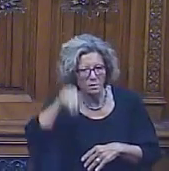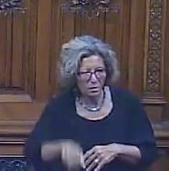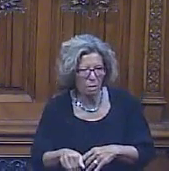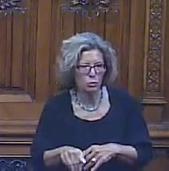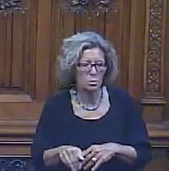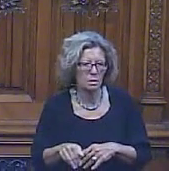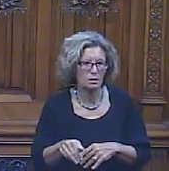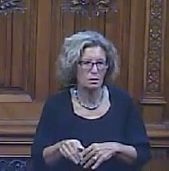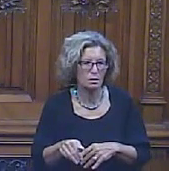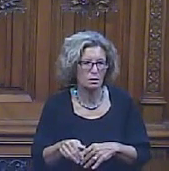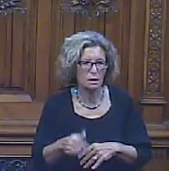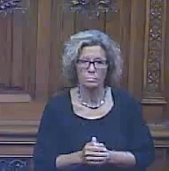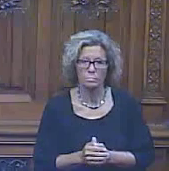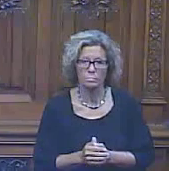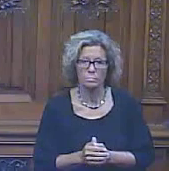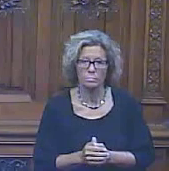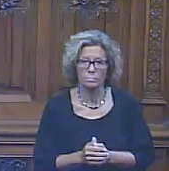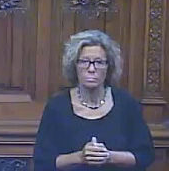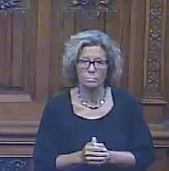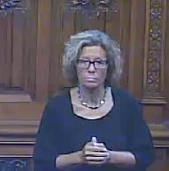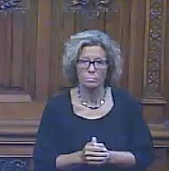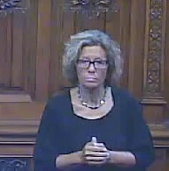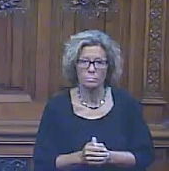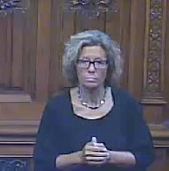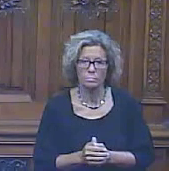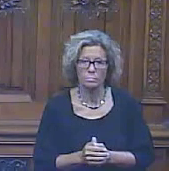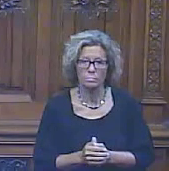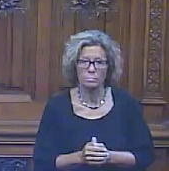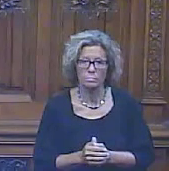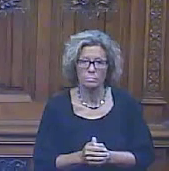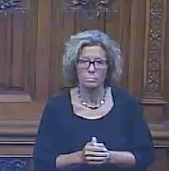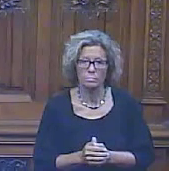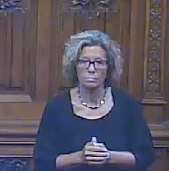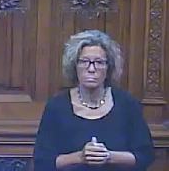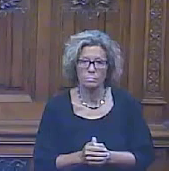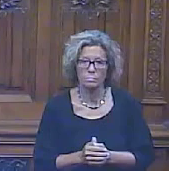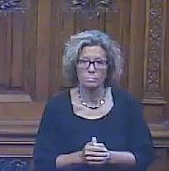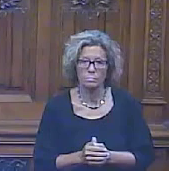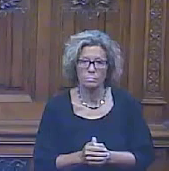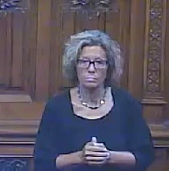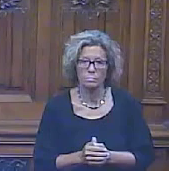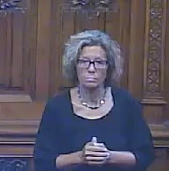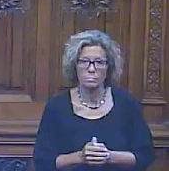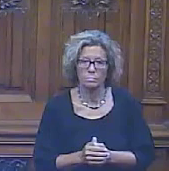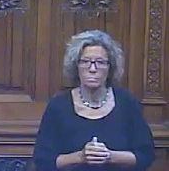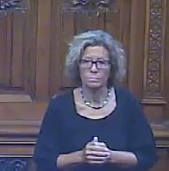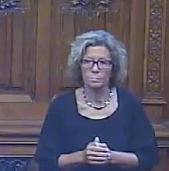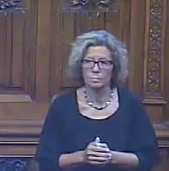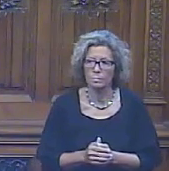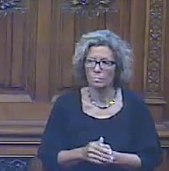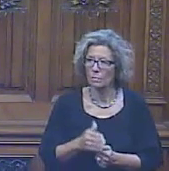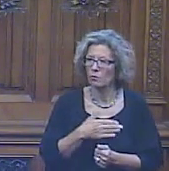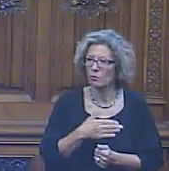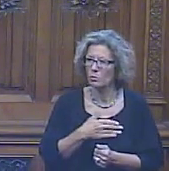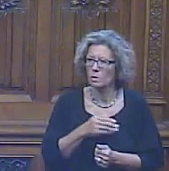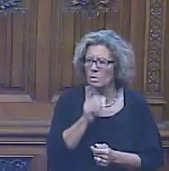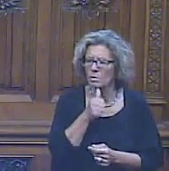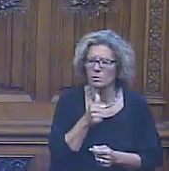25.000 Menschen pro Jahr einen Zuzug haben, dann muss schon die Frage erlaubt sein. Und für mich ist es